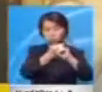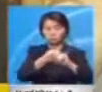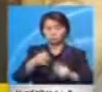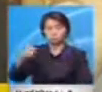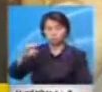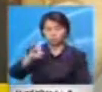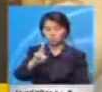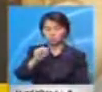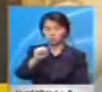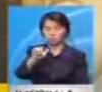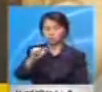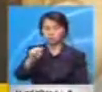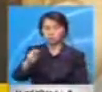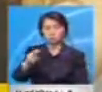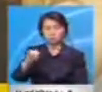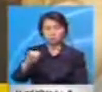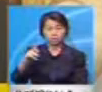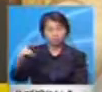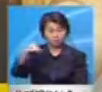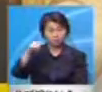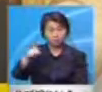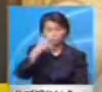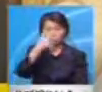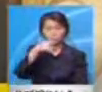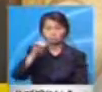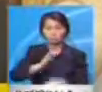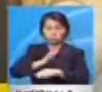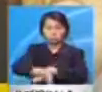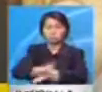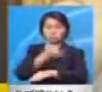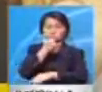sup cont the